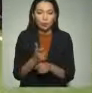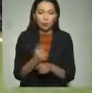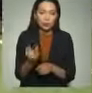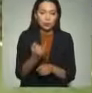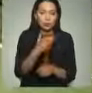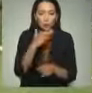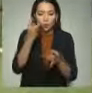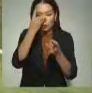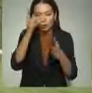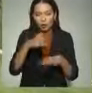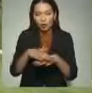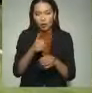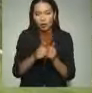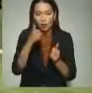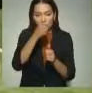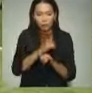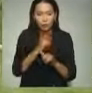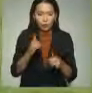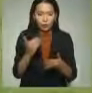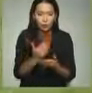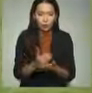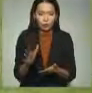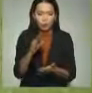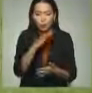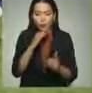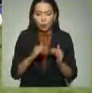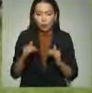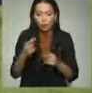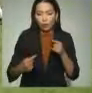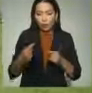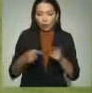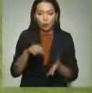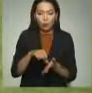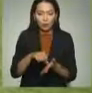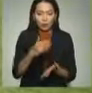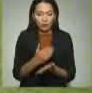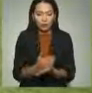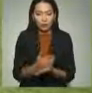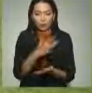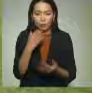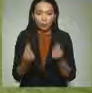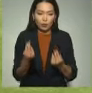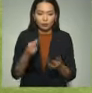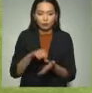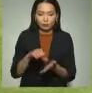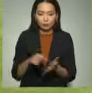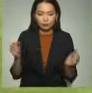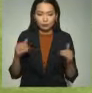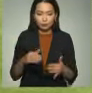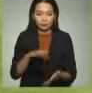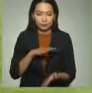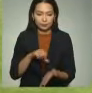жатқан өнер орталықтары жыл сайын артып келеді. Өмірде дос, алаңда қарсылас. Үздік атану үшін өнер ұйымдары барын салды.